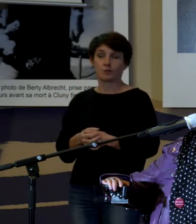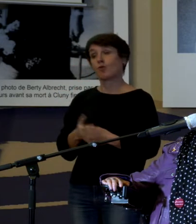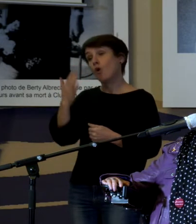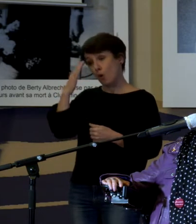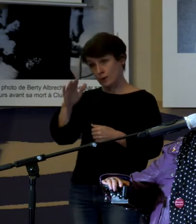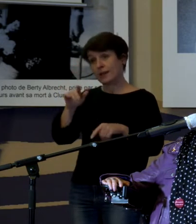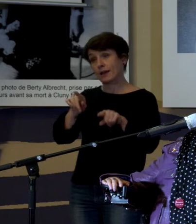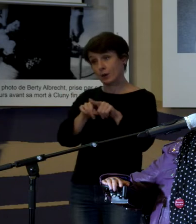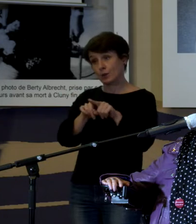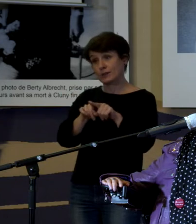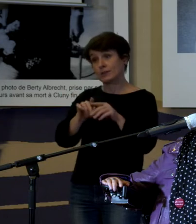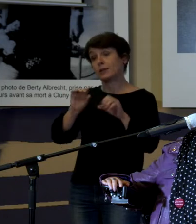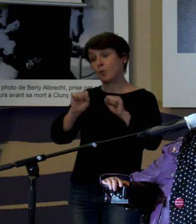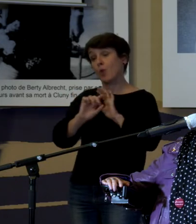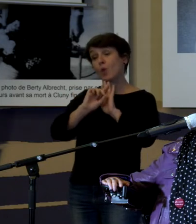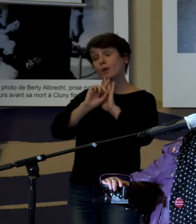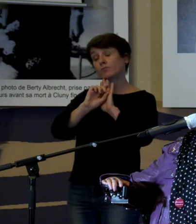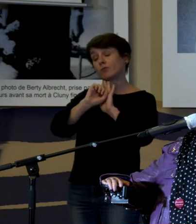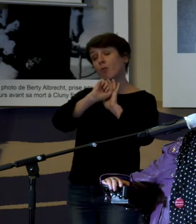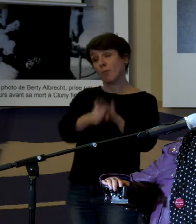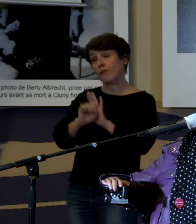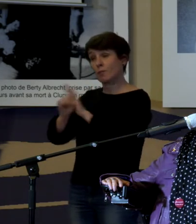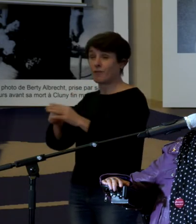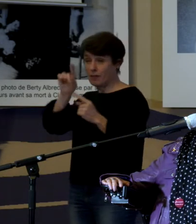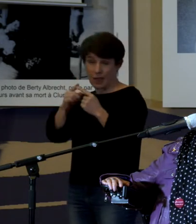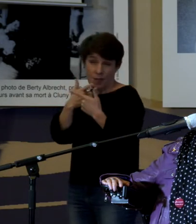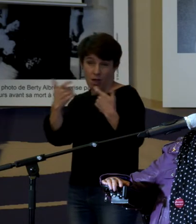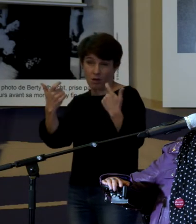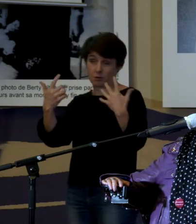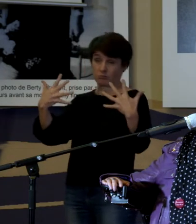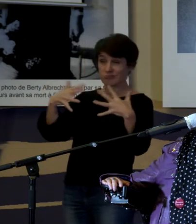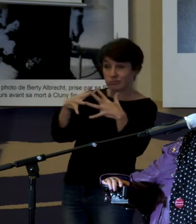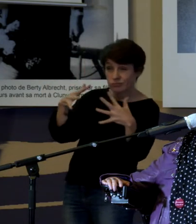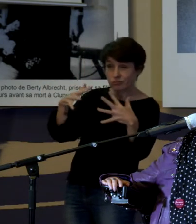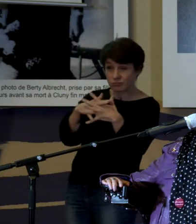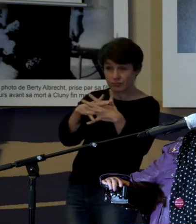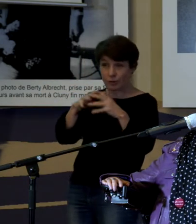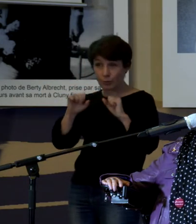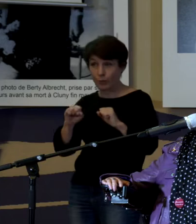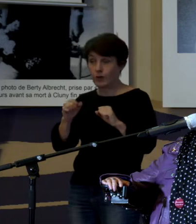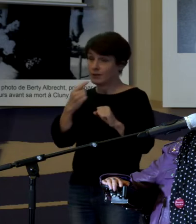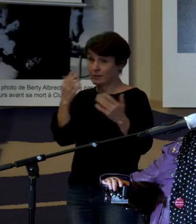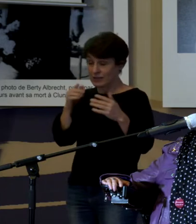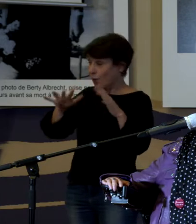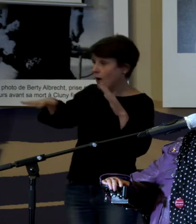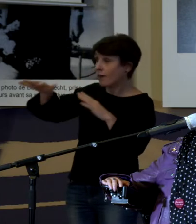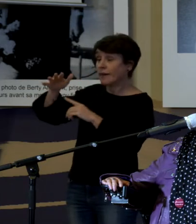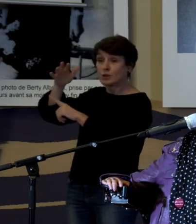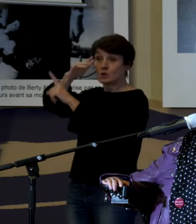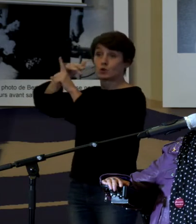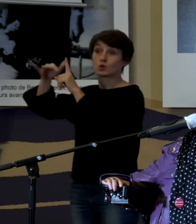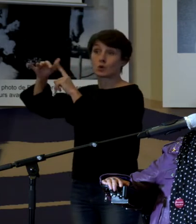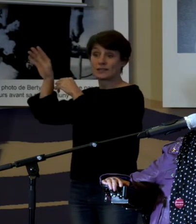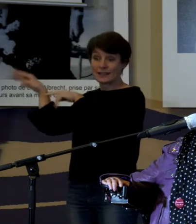intersectionnelle. Hein, par exemple, ça nous permet de montrer comment le déterminisme social vraiment